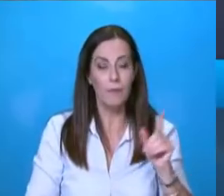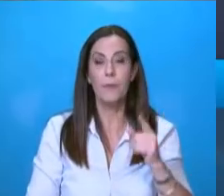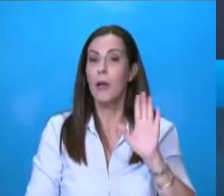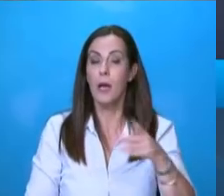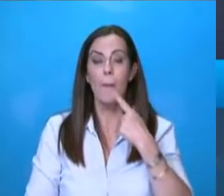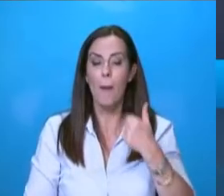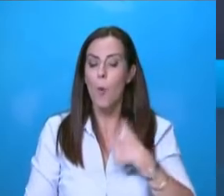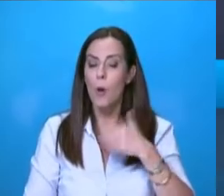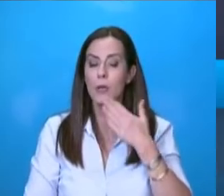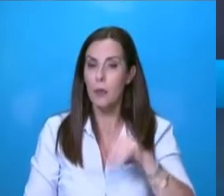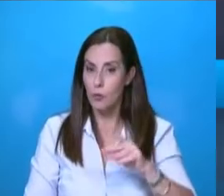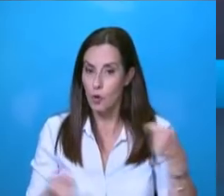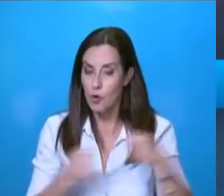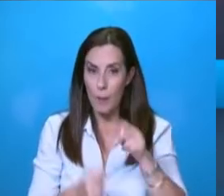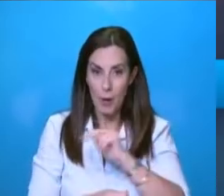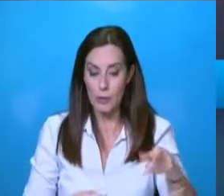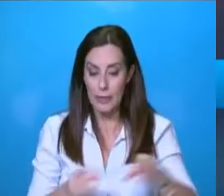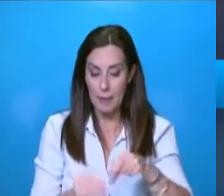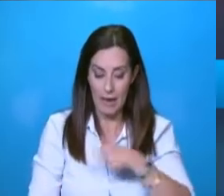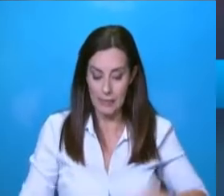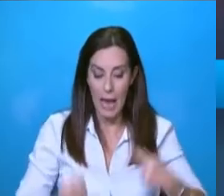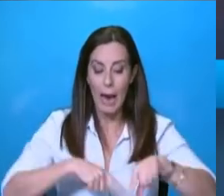גורמים ישראלים שמוארים בנושא, הקבינט קיים